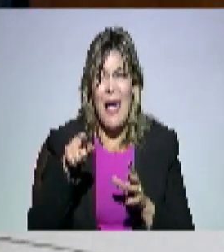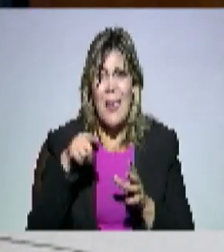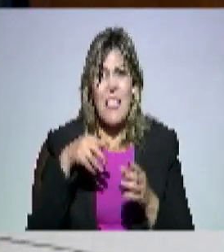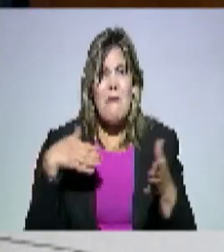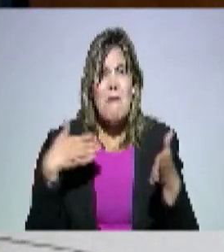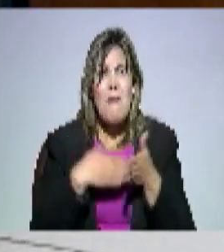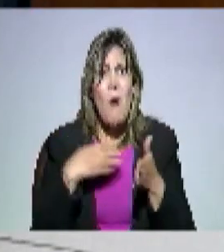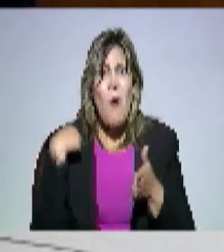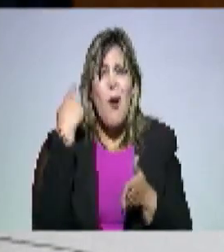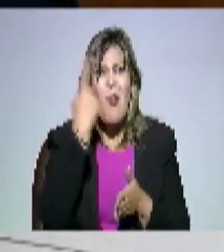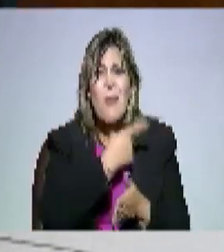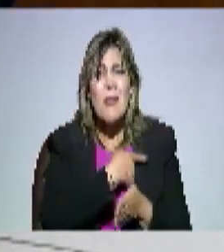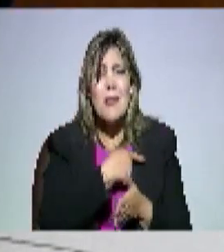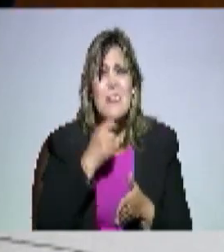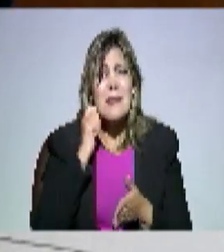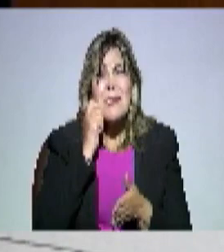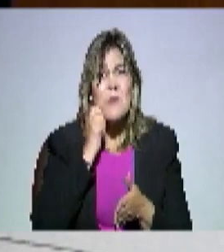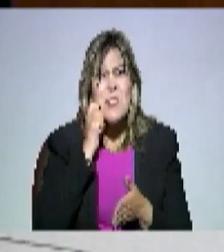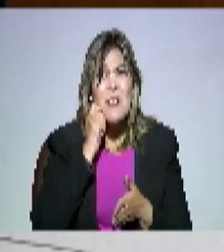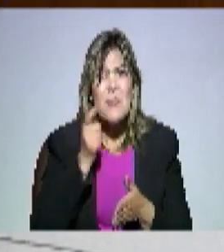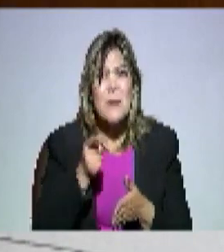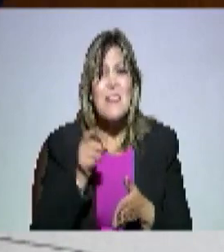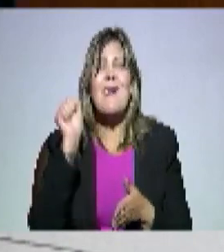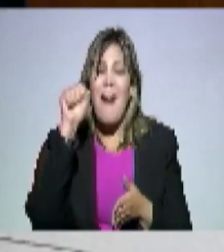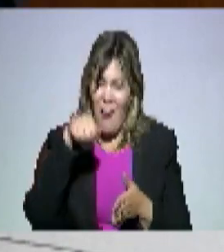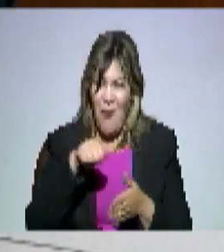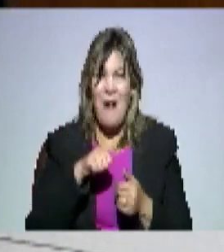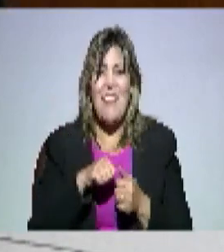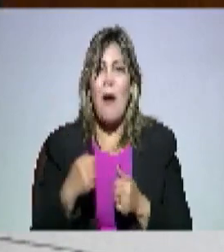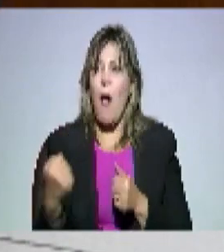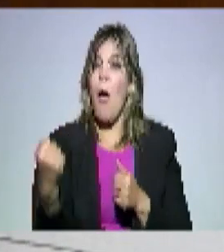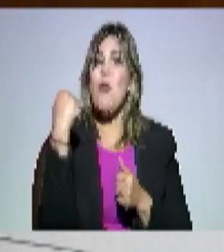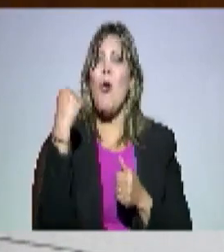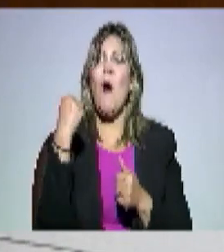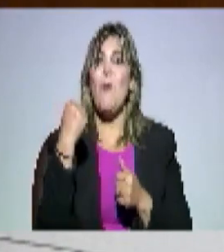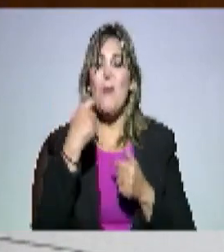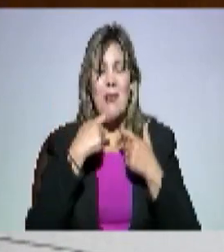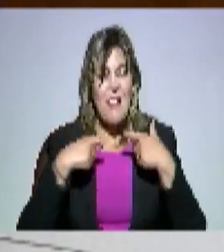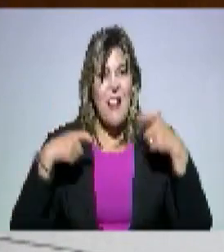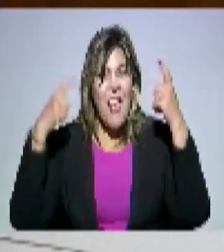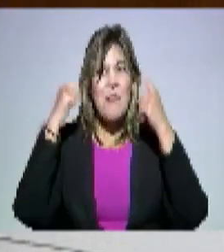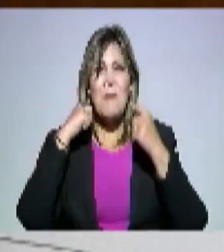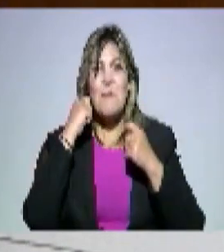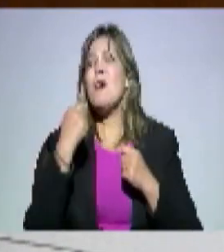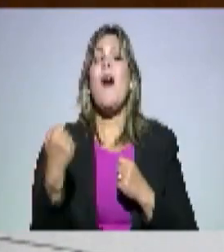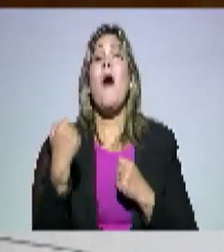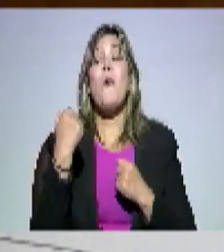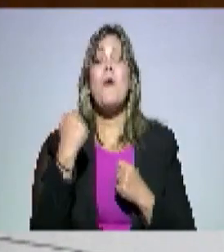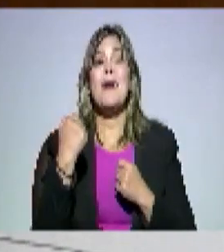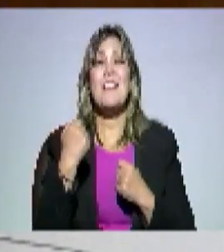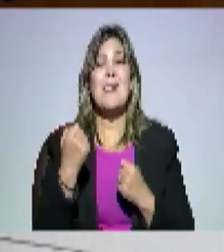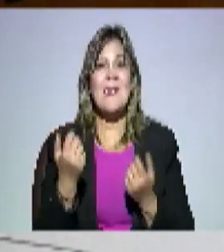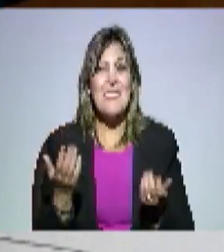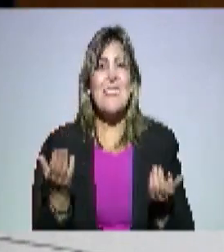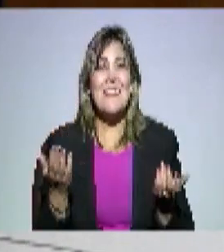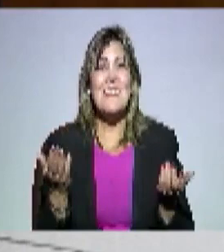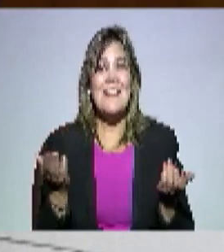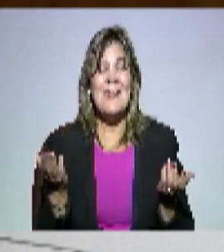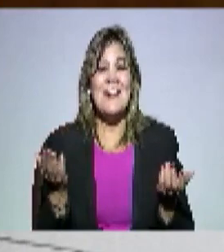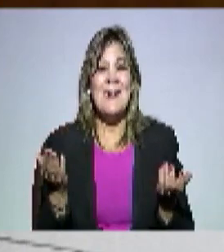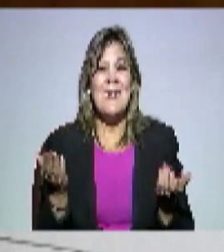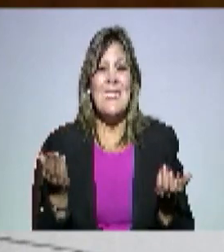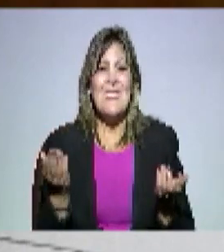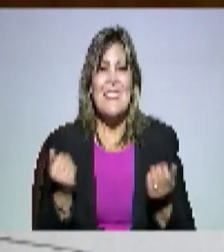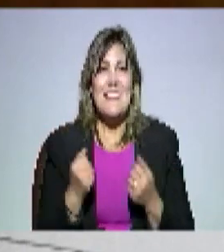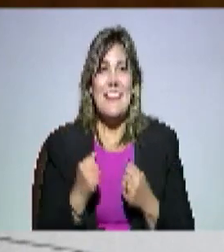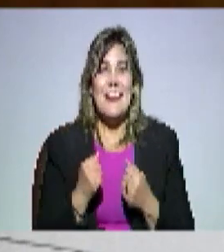جبناها منين قديس موسى الاسود تمام القوي الانبا موسى ده لقبه في الكنيسه بورث اواب افا